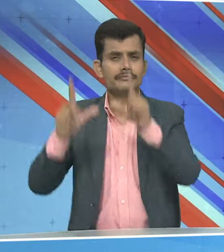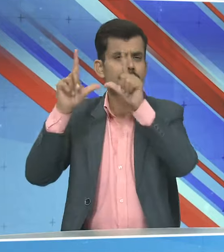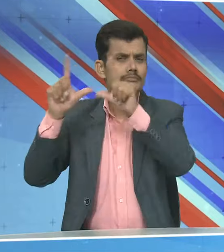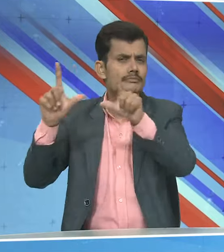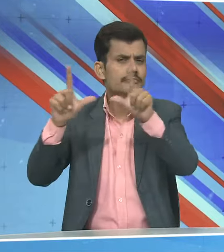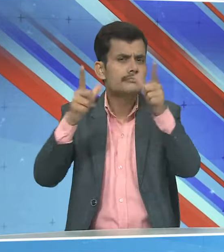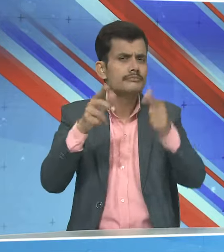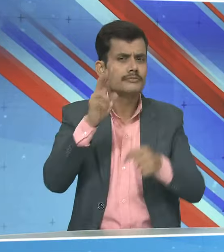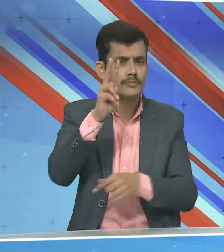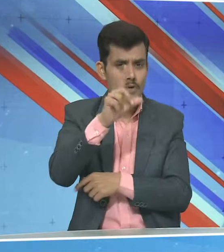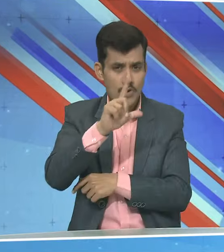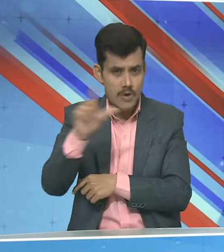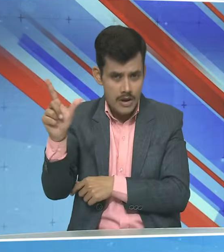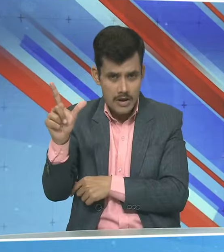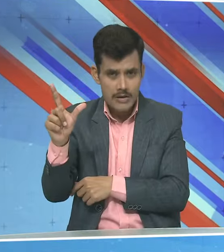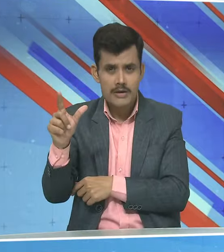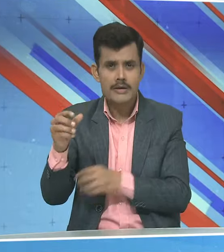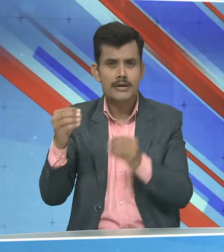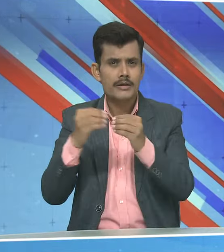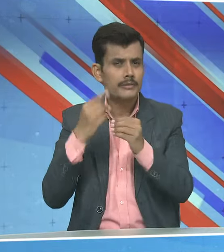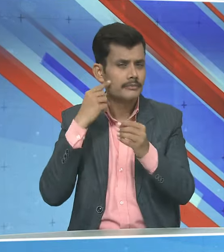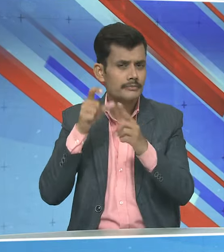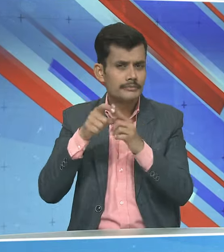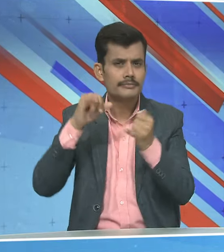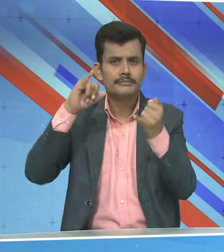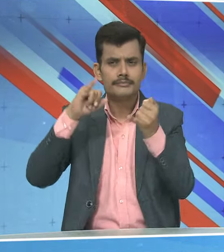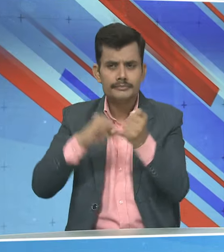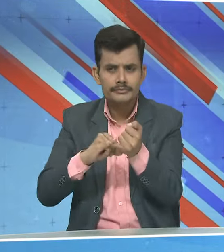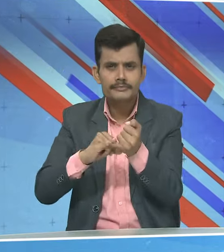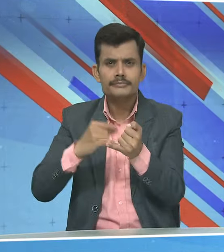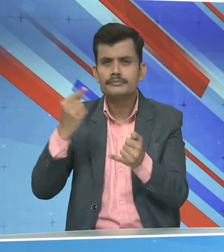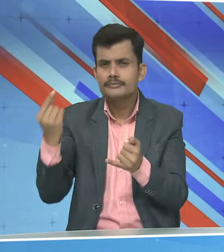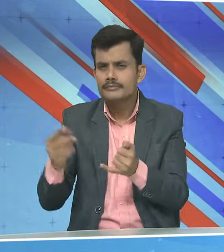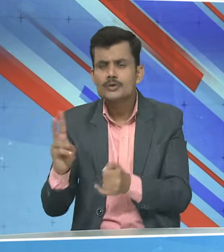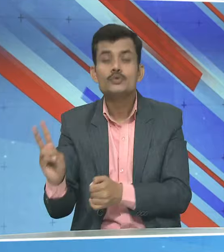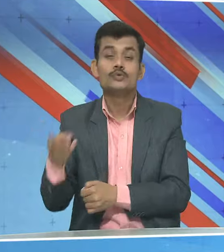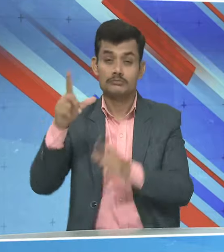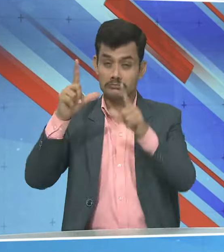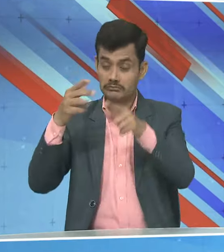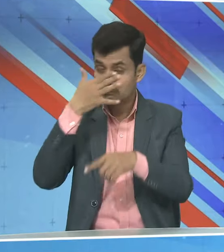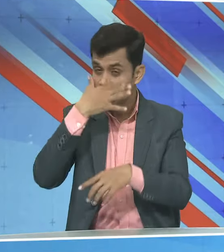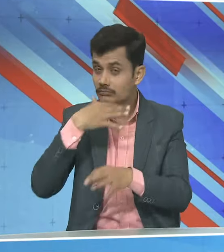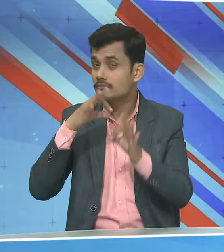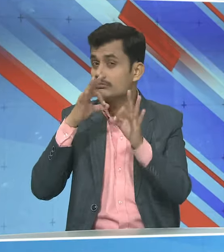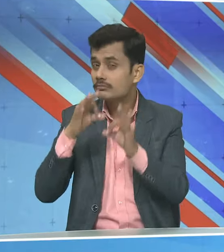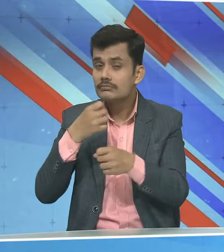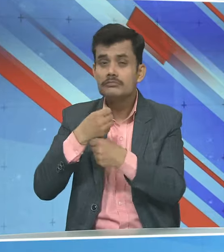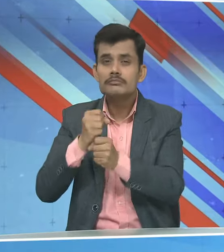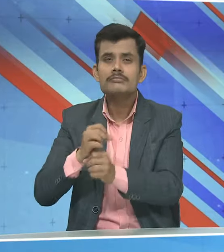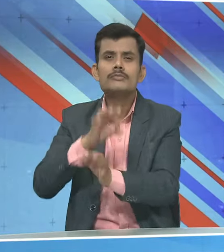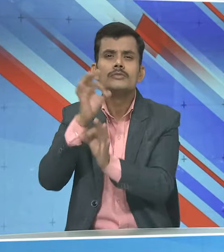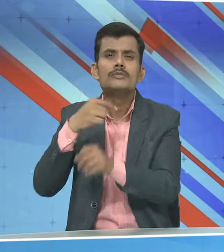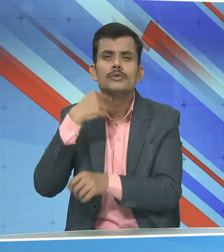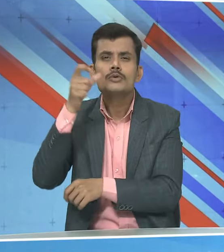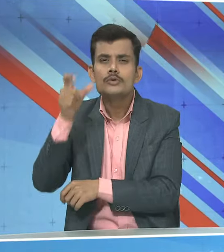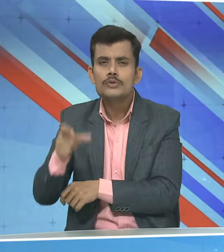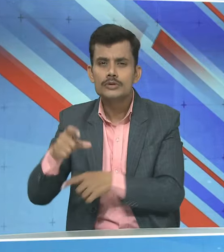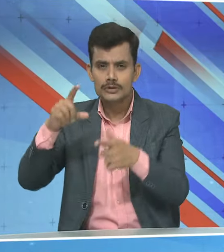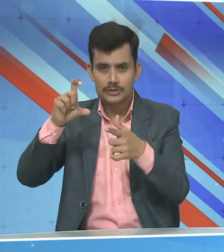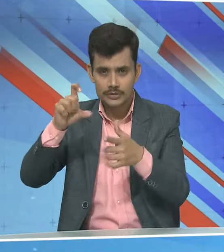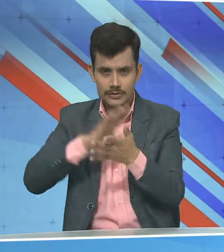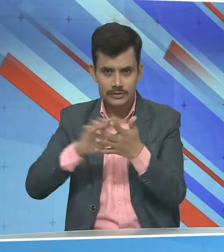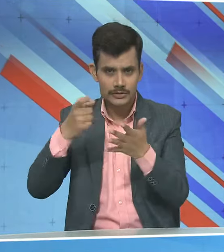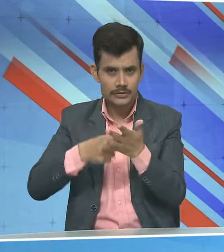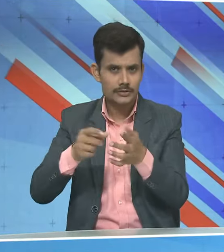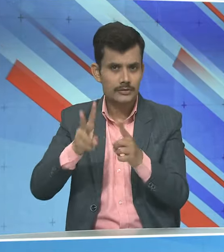प्रदर्शनी में 2 लाख बीज से अनोखी कलाकृति भी बनाई गई है, जिसे बनाया है कलाकार चारुवी अग्रवाल